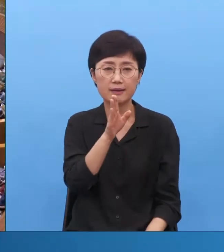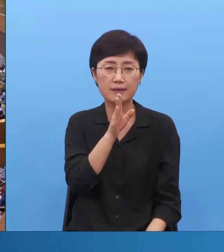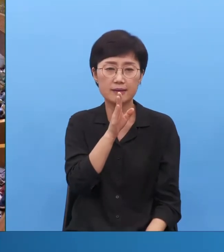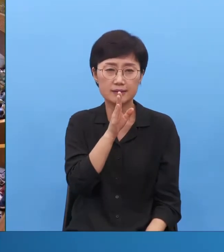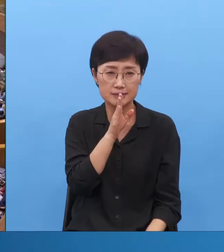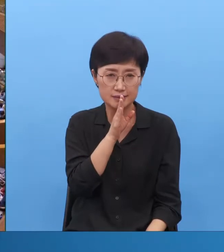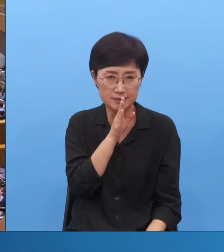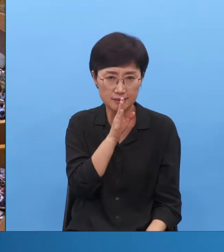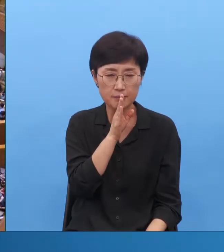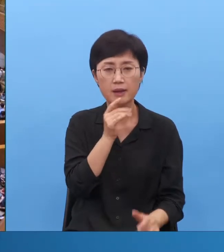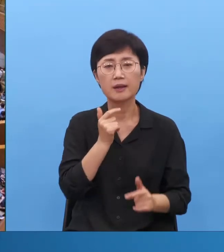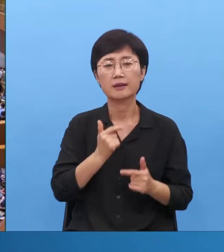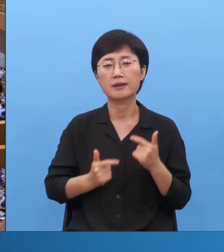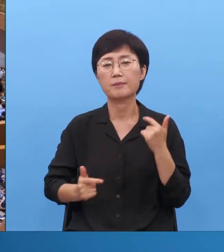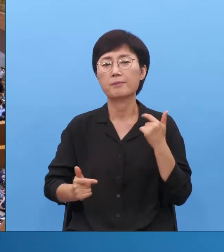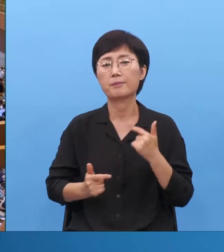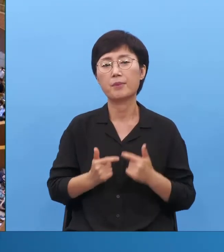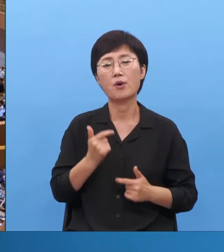전하기 참